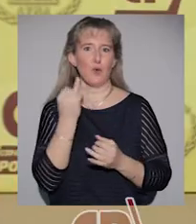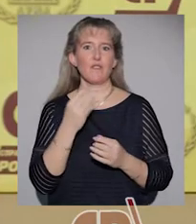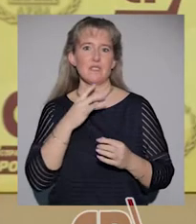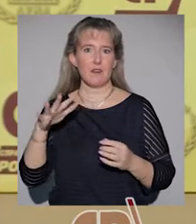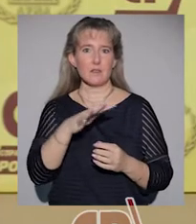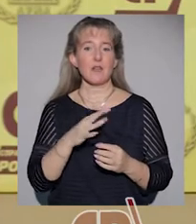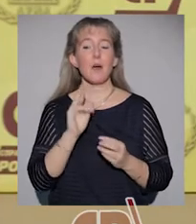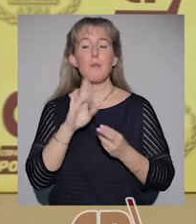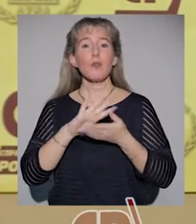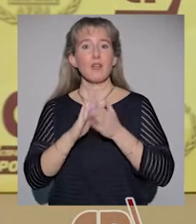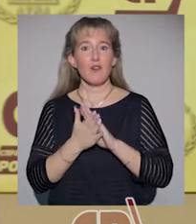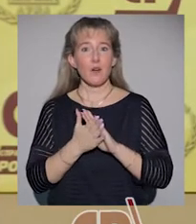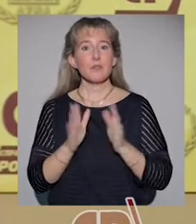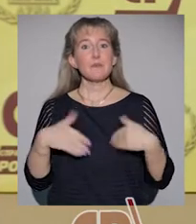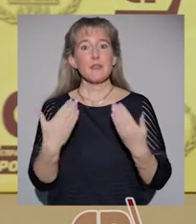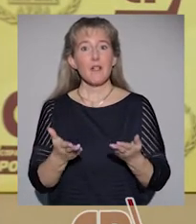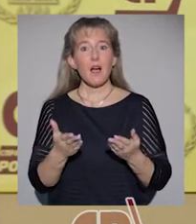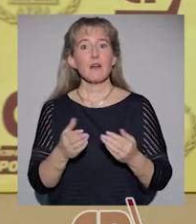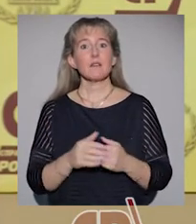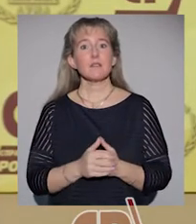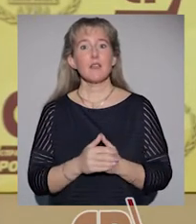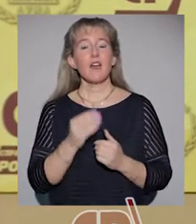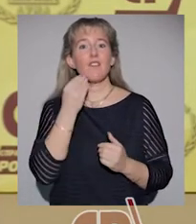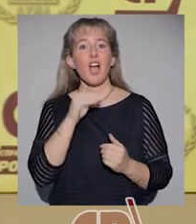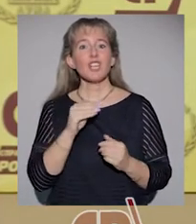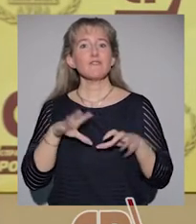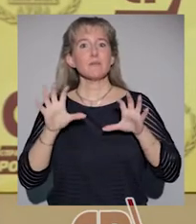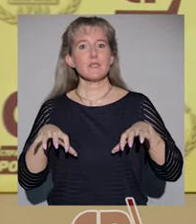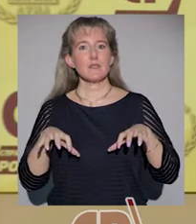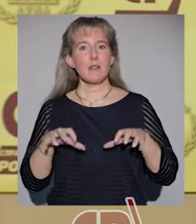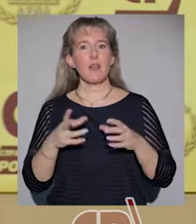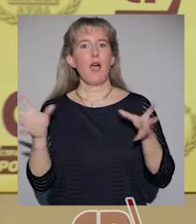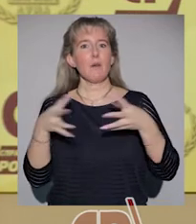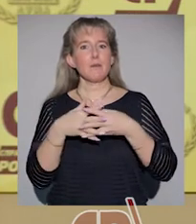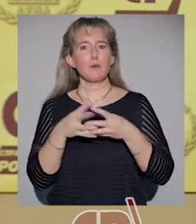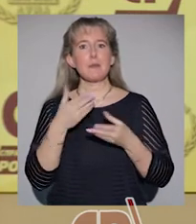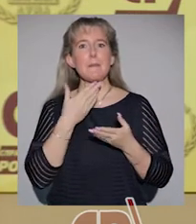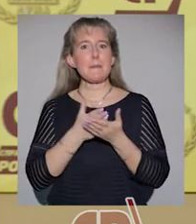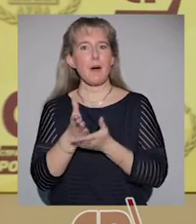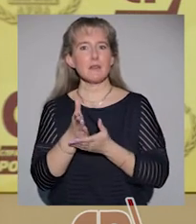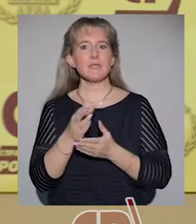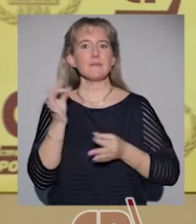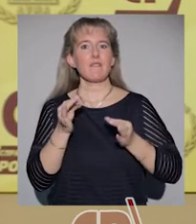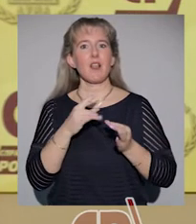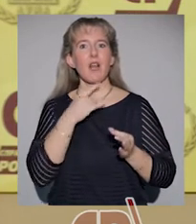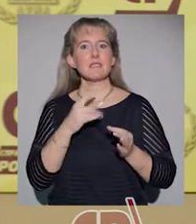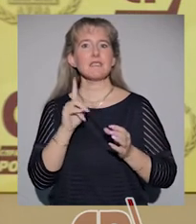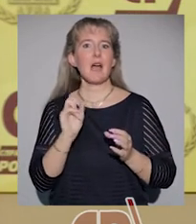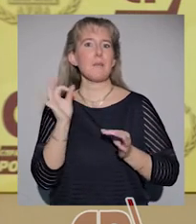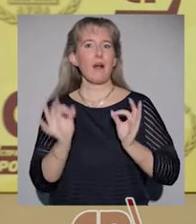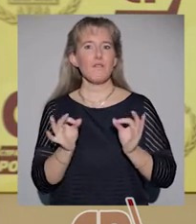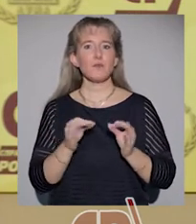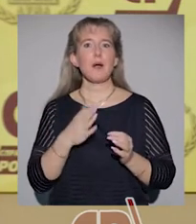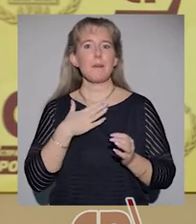По договоренности предлагается в качестве председателя объединенной партии «Справедливой России» «За правду»